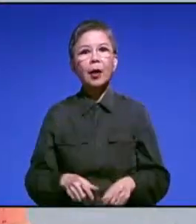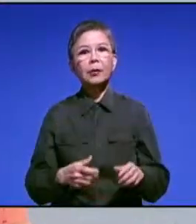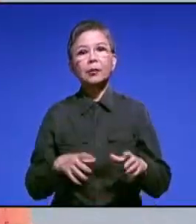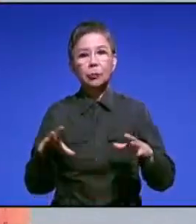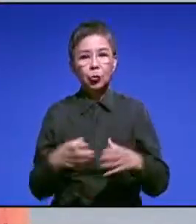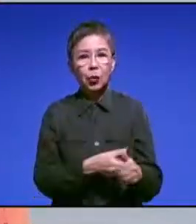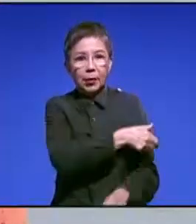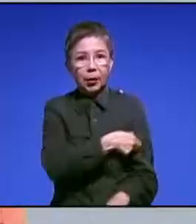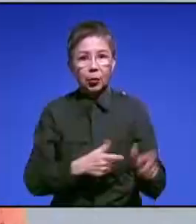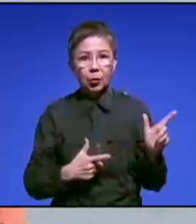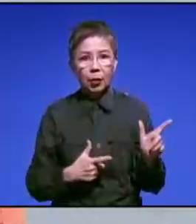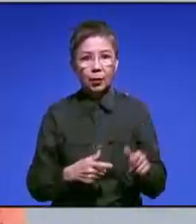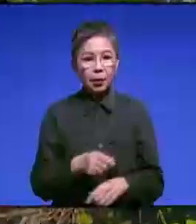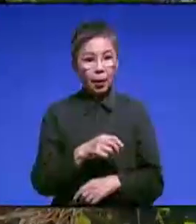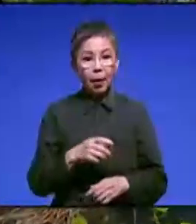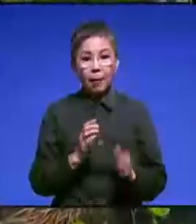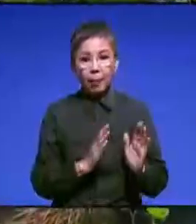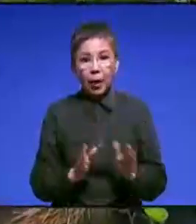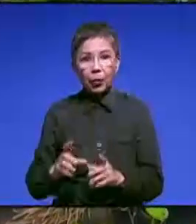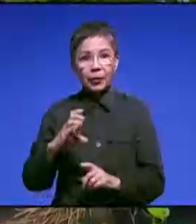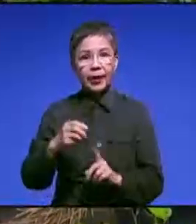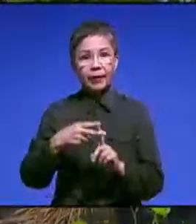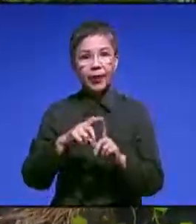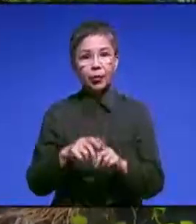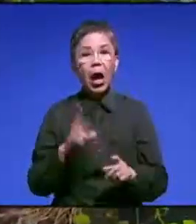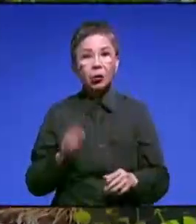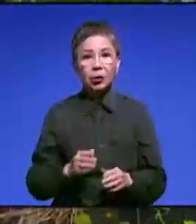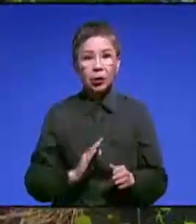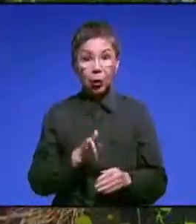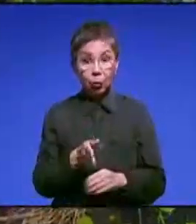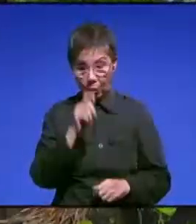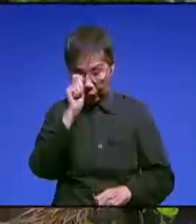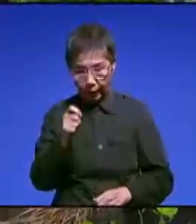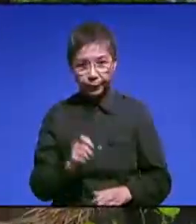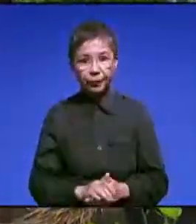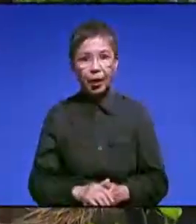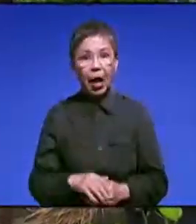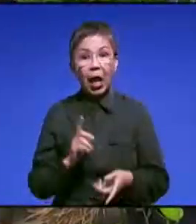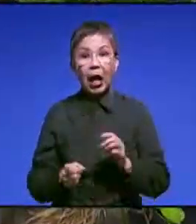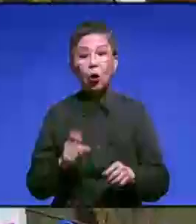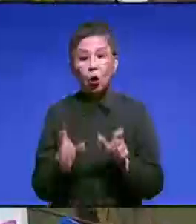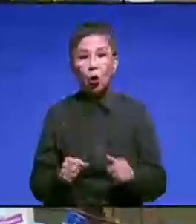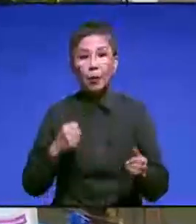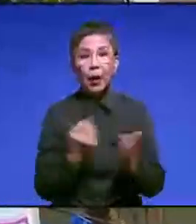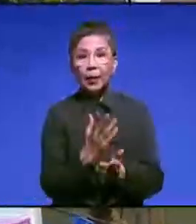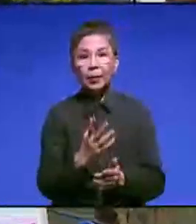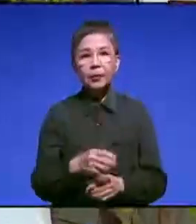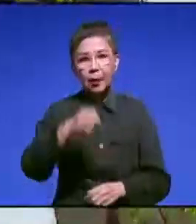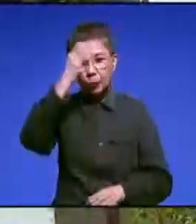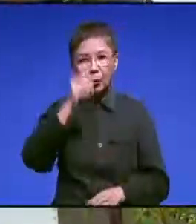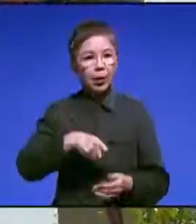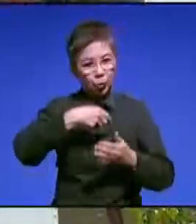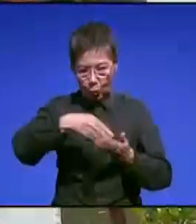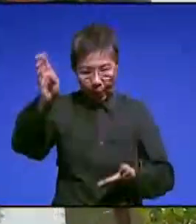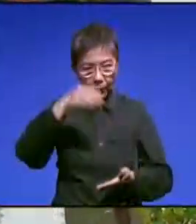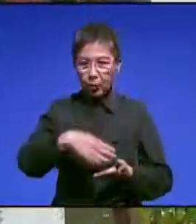berjaga dan memastikan aturan cfd dipatuhi setiap pengunjung bila ditemukan pelanggaran petugas Tidak segan meminta mereka keluar dari area